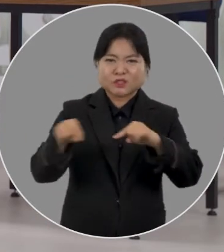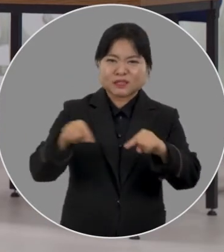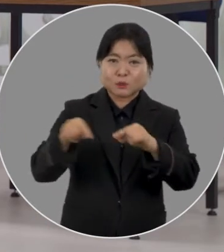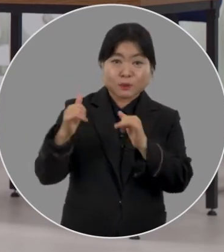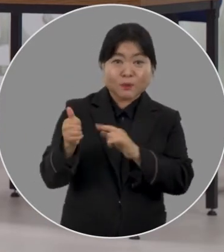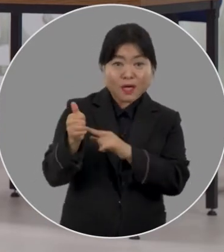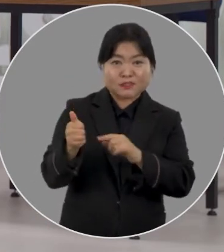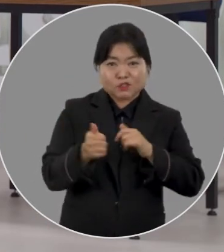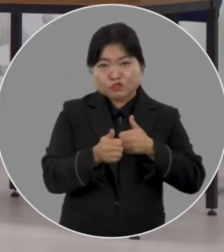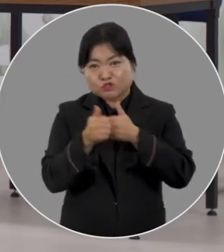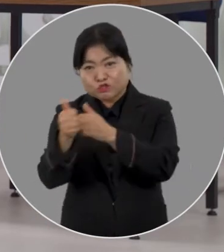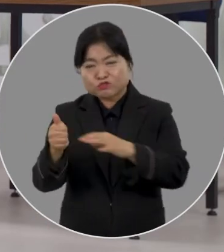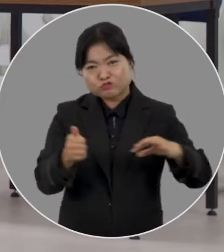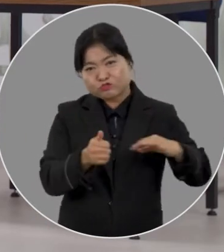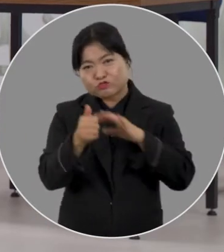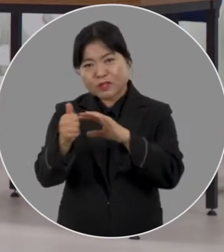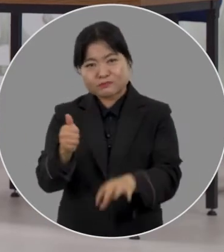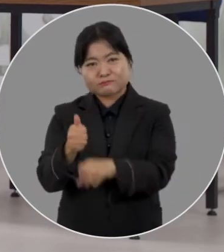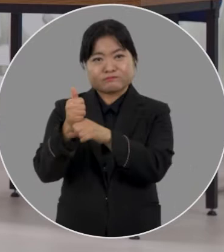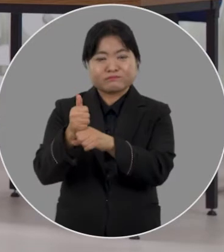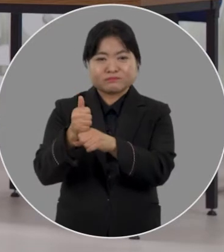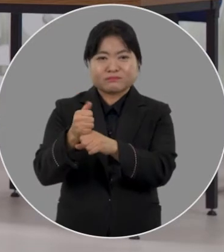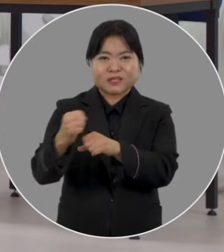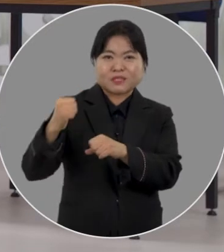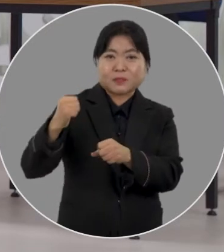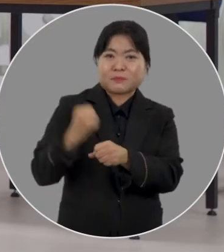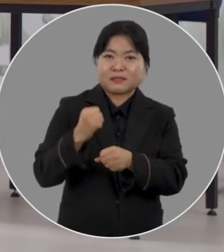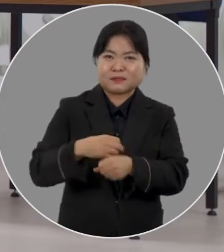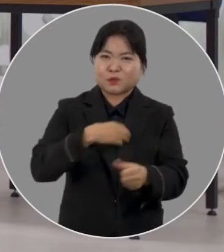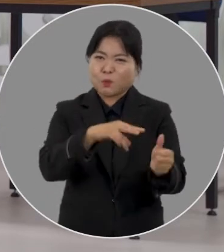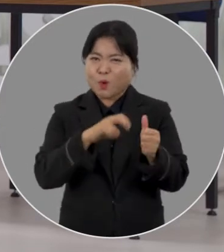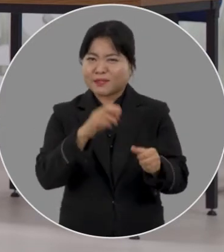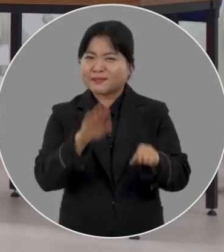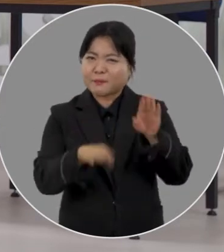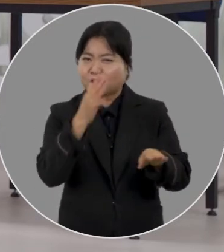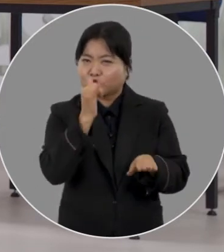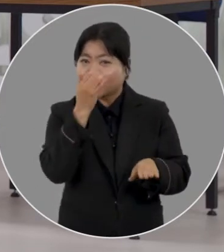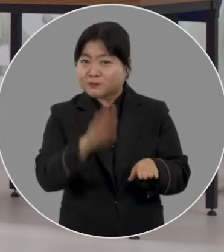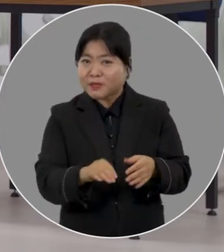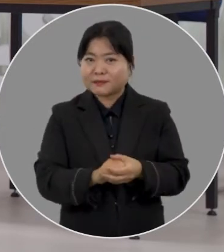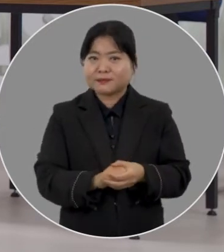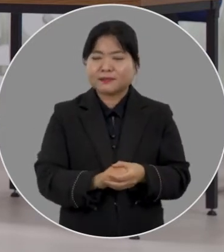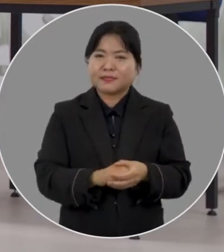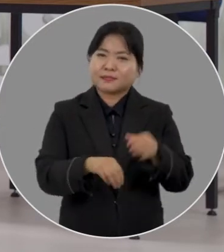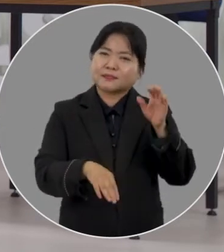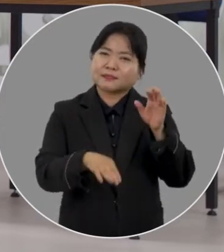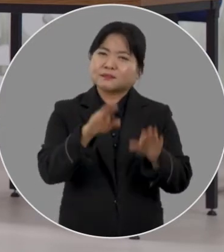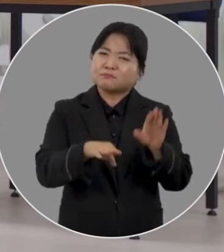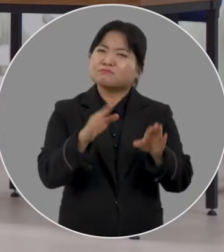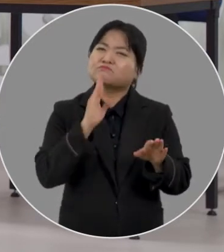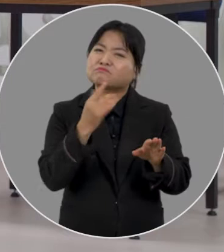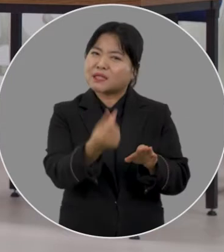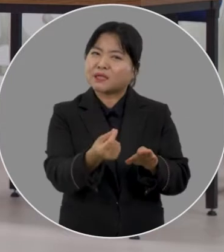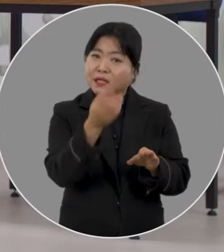지도자와 그를 추종하는 집권 세력이 만든 그러한 혐오와 차별일 수도 있지만 차별이기도 했고